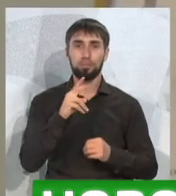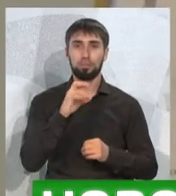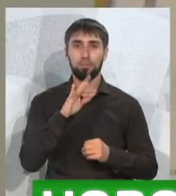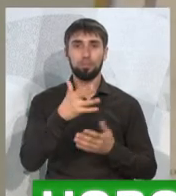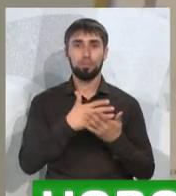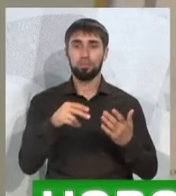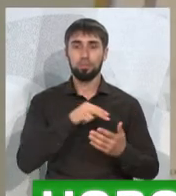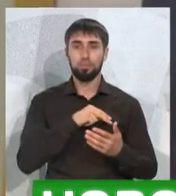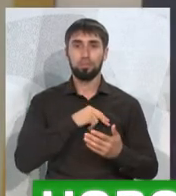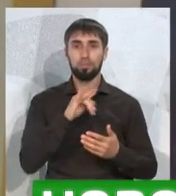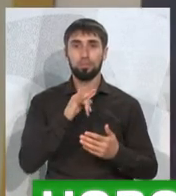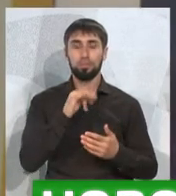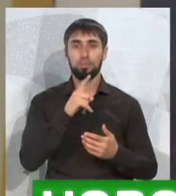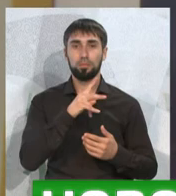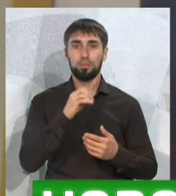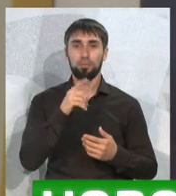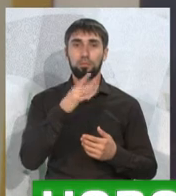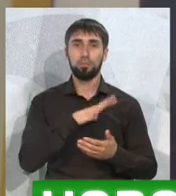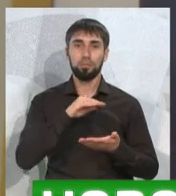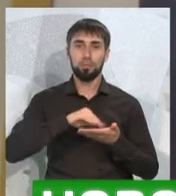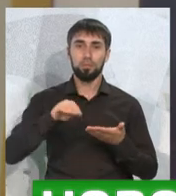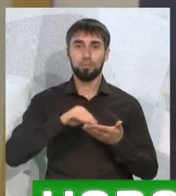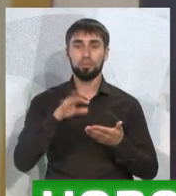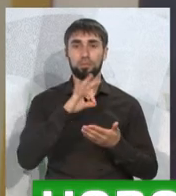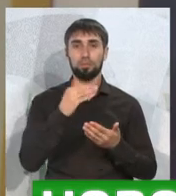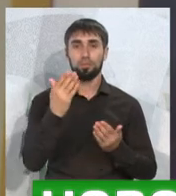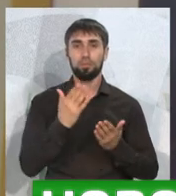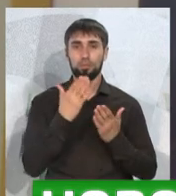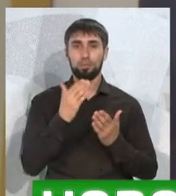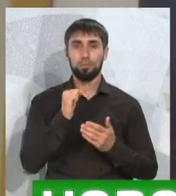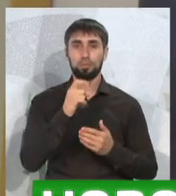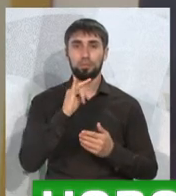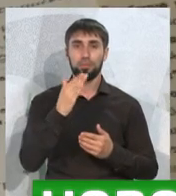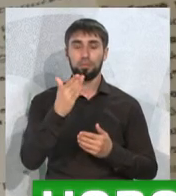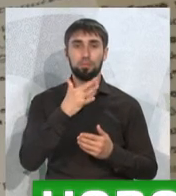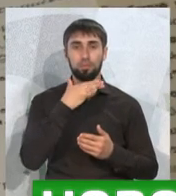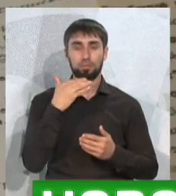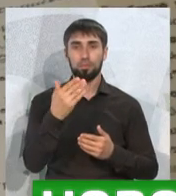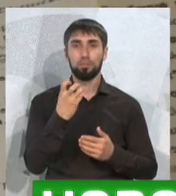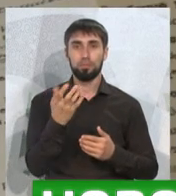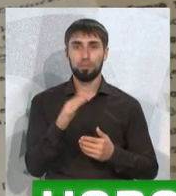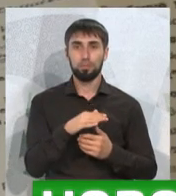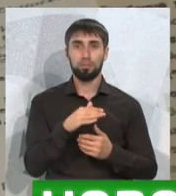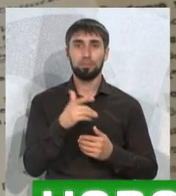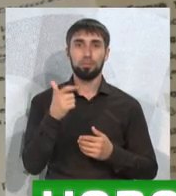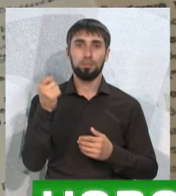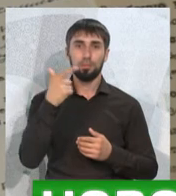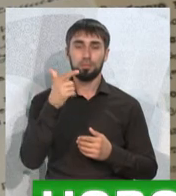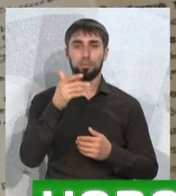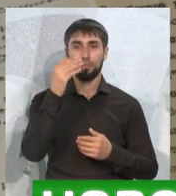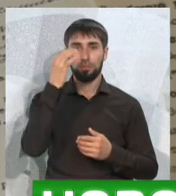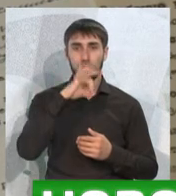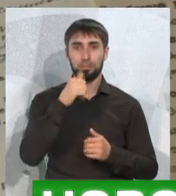и званий, но больше всего он дорожил письмами читателей. В архиве Ахмеда Бокова их более 300. География благодарных